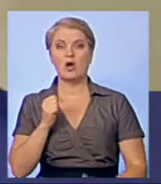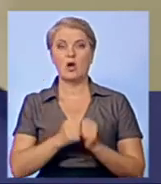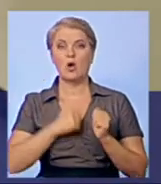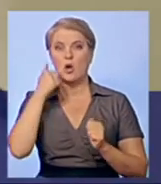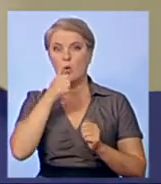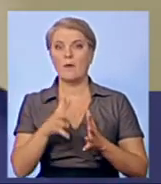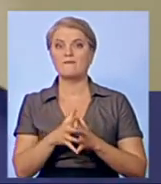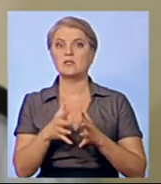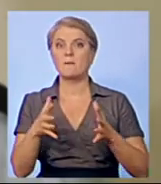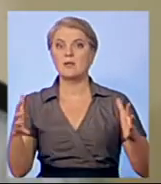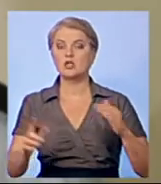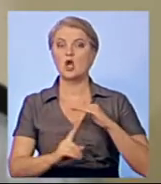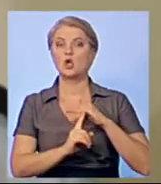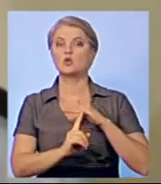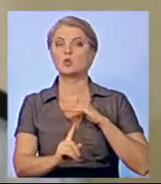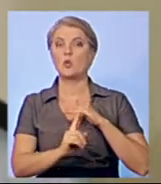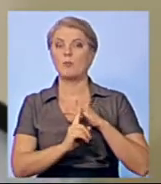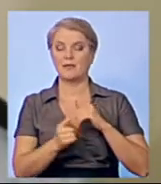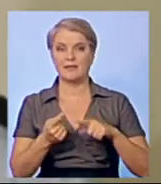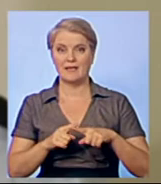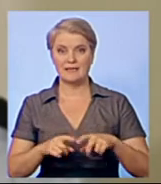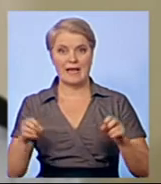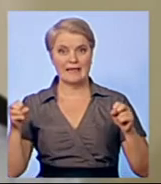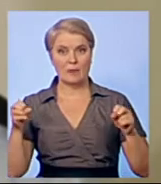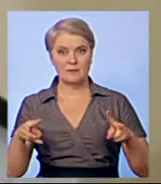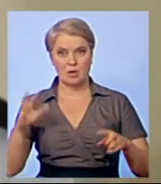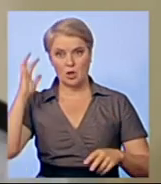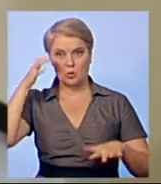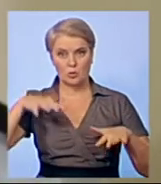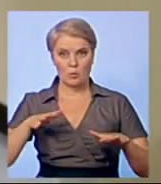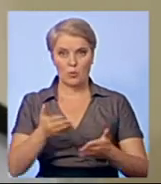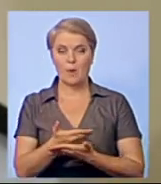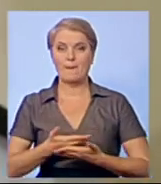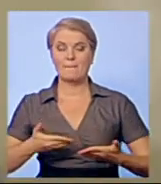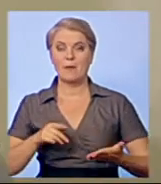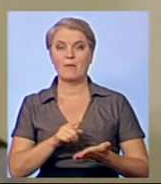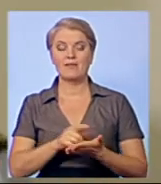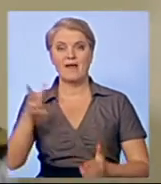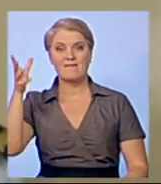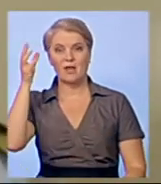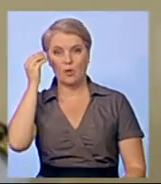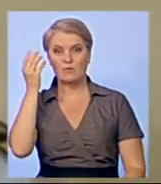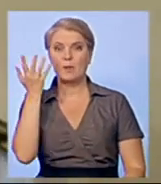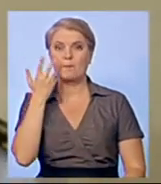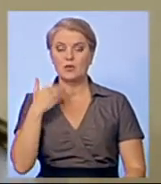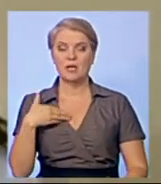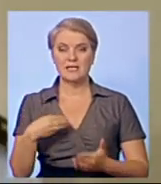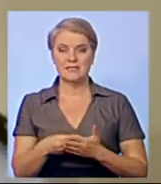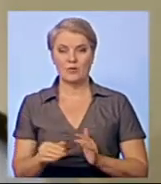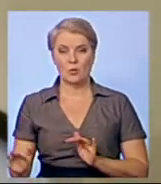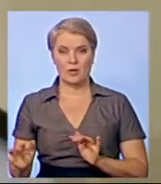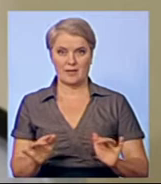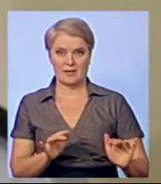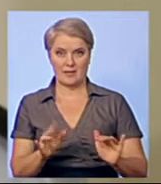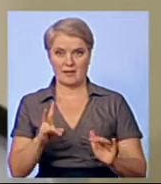становиться субмарин. Це небезпека, яка в Чорному морі, ми повинні враховувати під час своїх дій на морі. Тому сили «Sea Breeze»